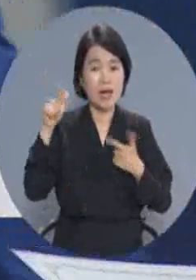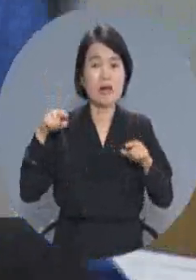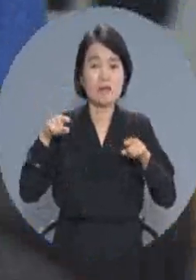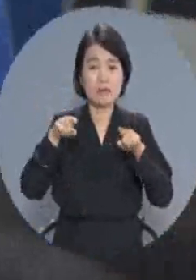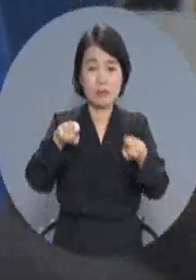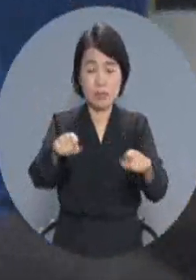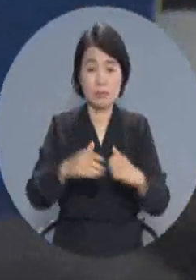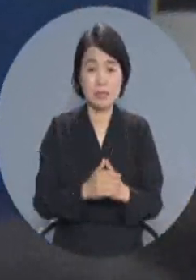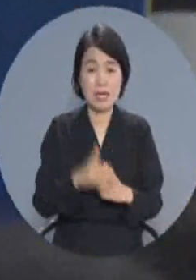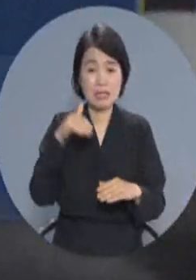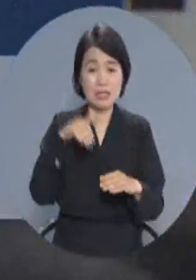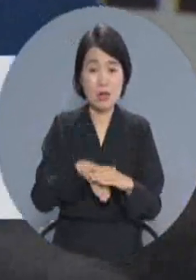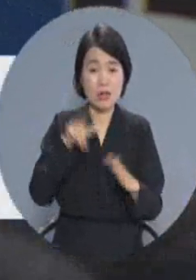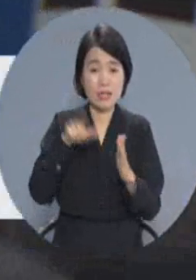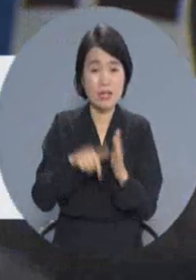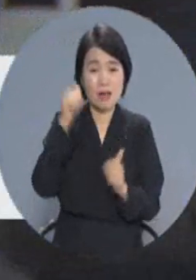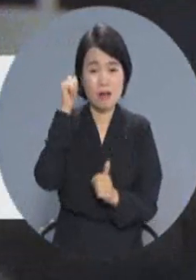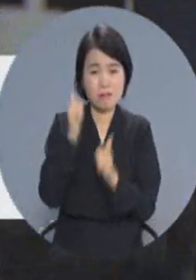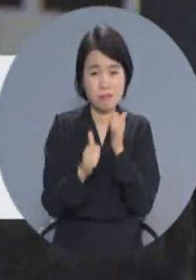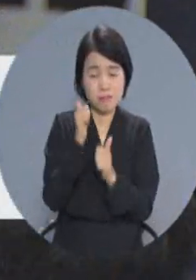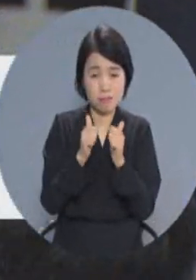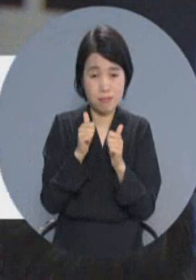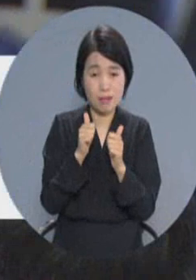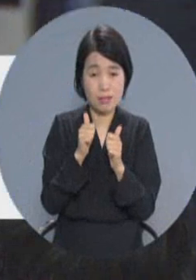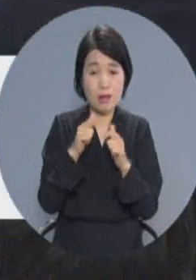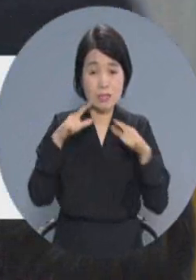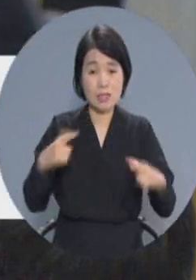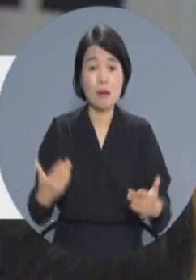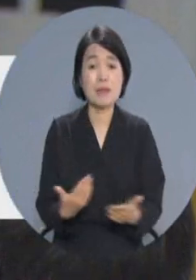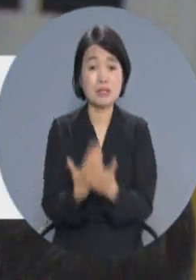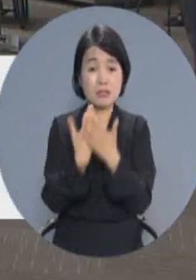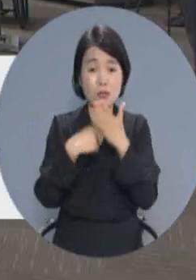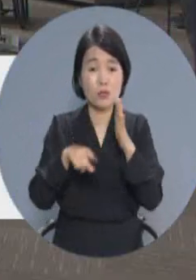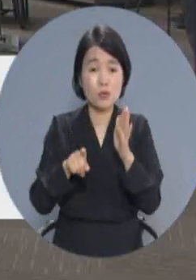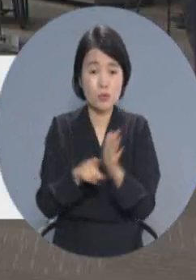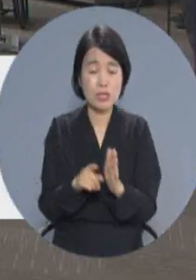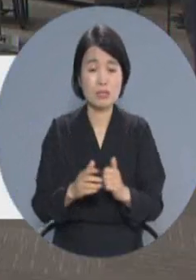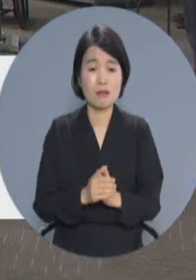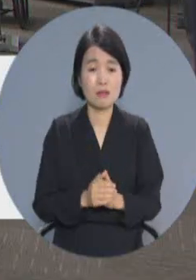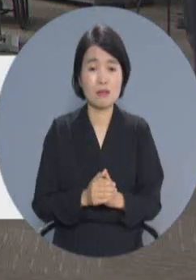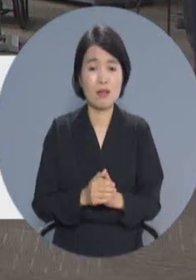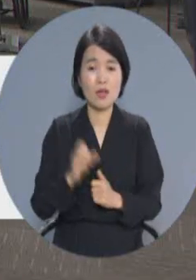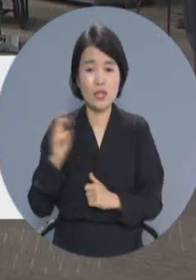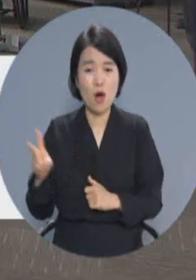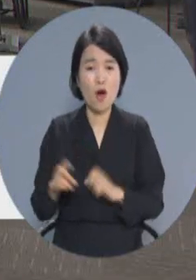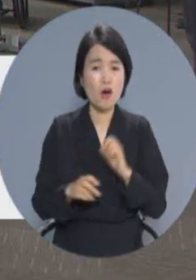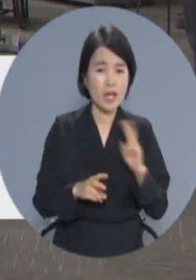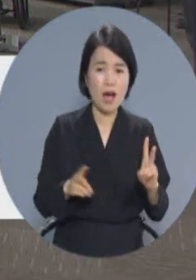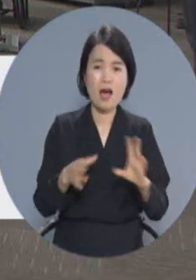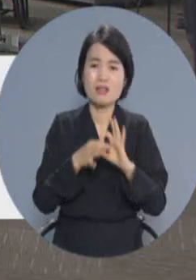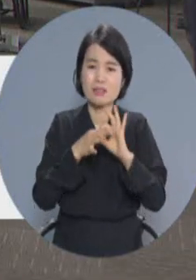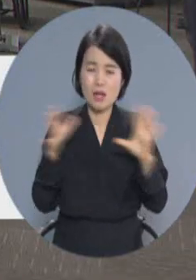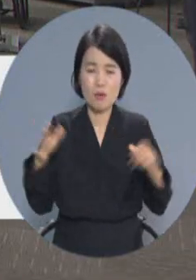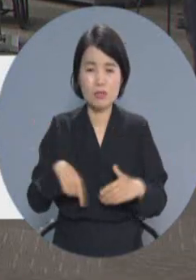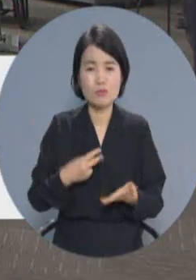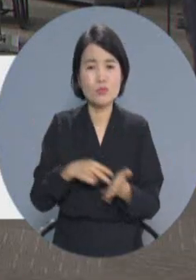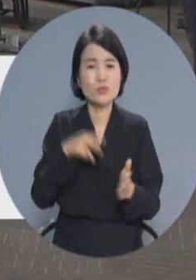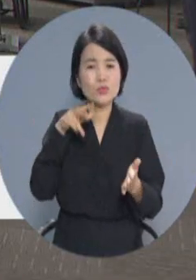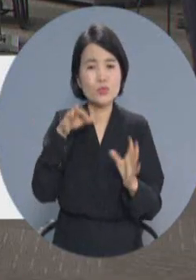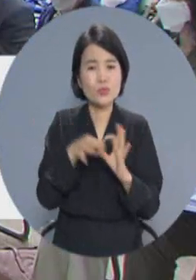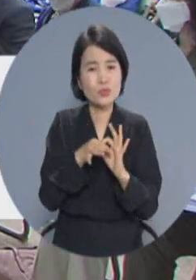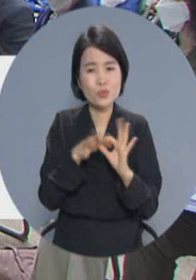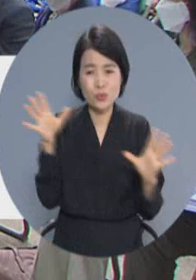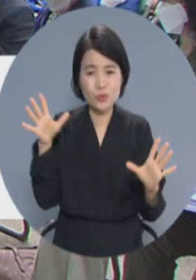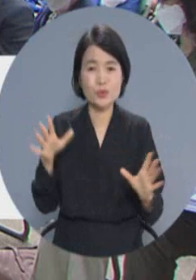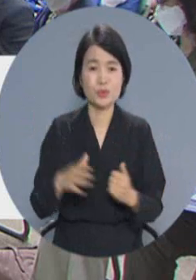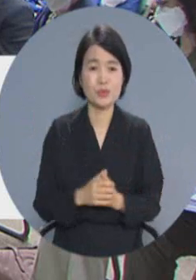선거 때는 치열하게 경쟁을 하더라도 지역 발전을 위해서는 여가 어디 있고 야가 어디 있고 무소속이 어디